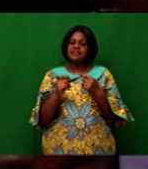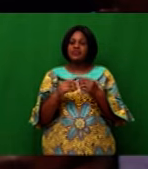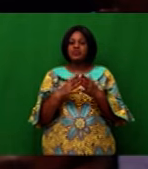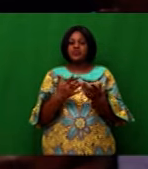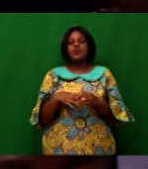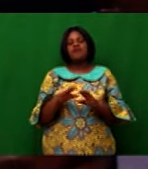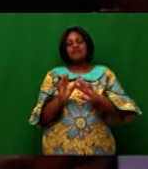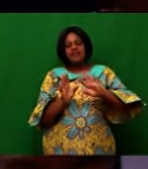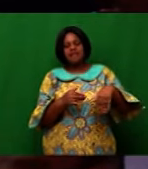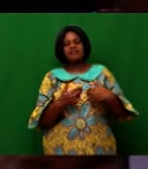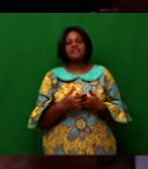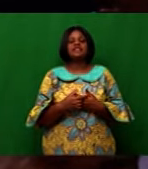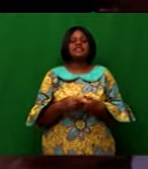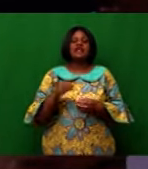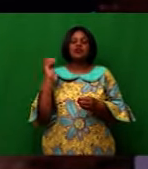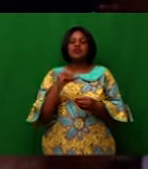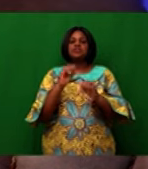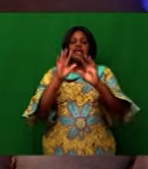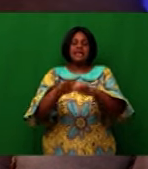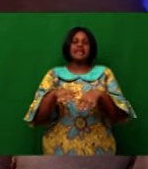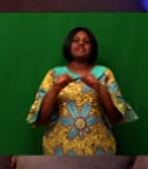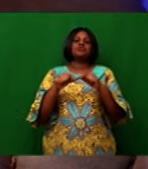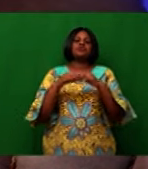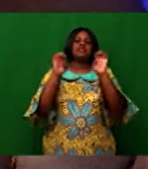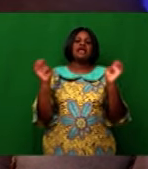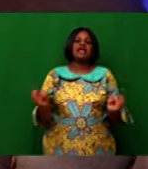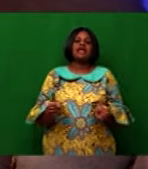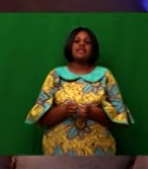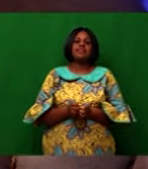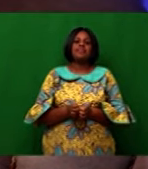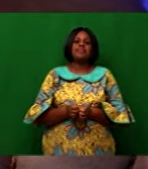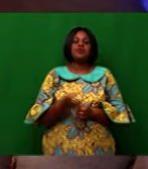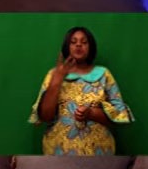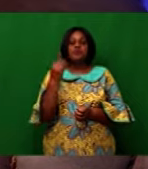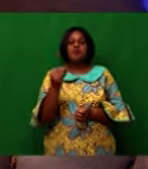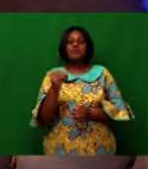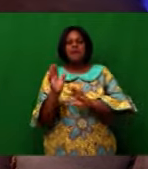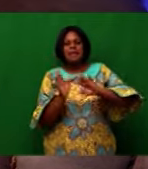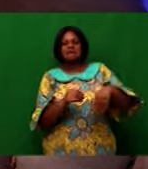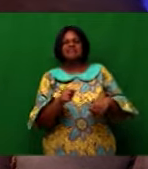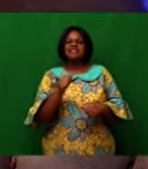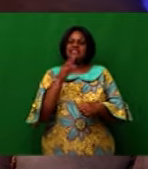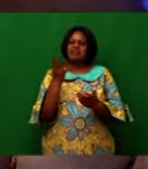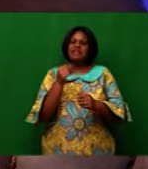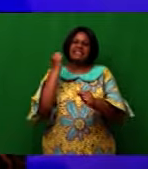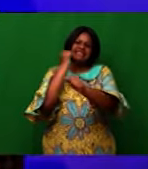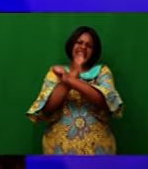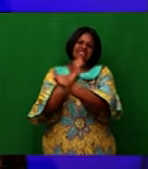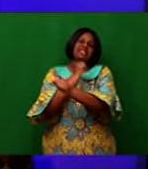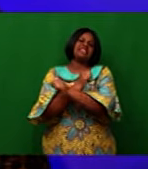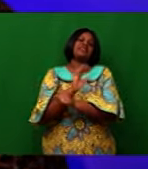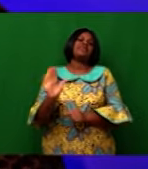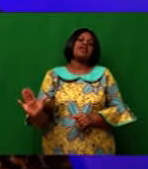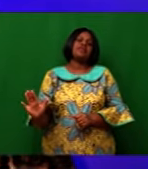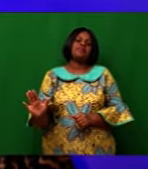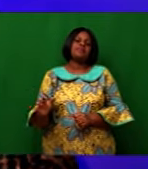ino ndizvozvo mashoko makukuta ari kutaurwa napasta kuti wasiya pfumo pfumo rinotyisa sekuru shoko rimwe chete ramuda